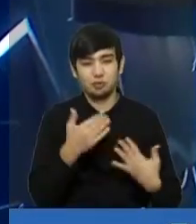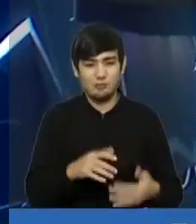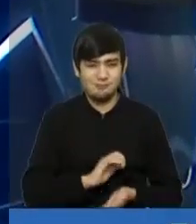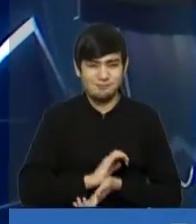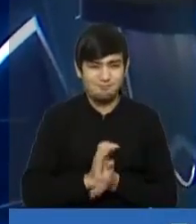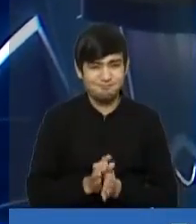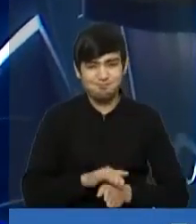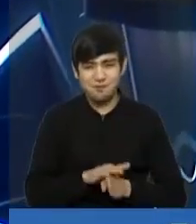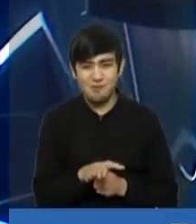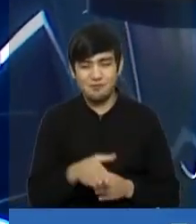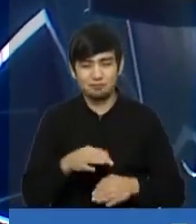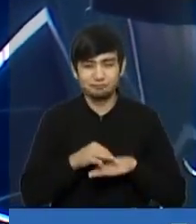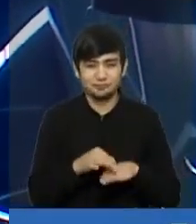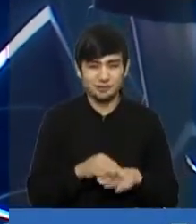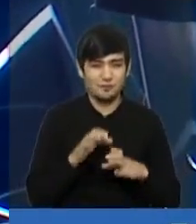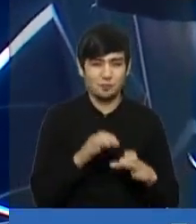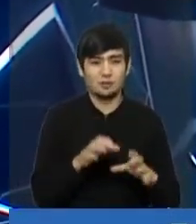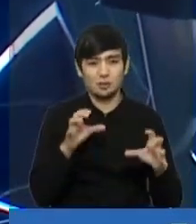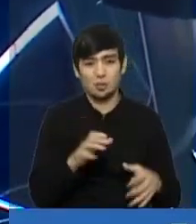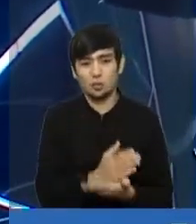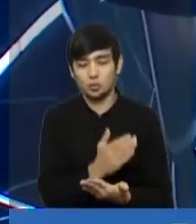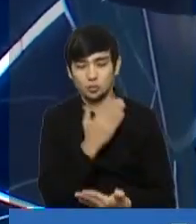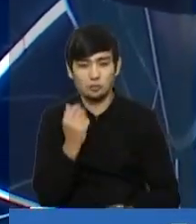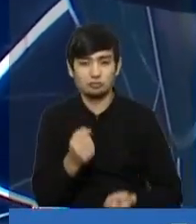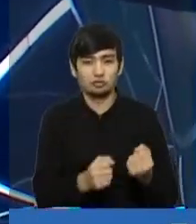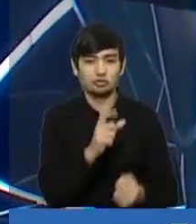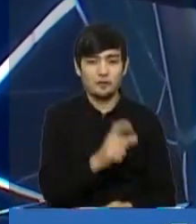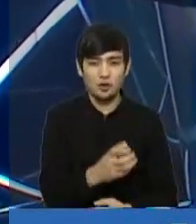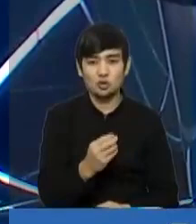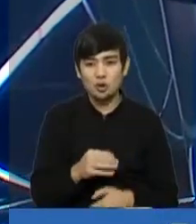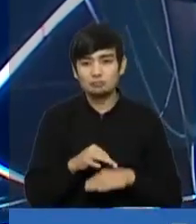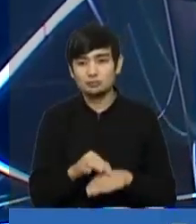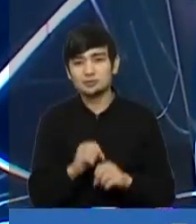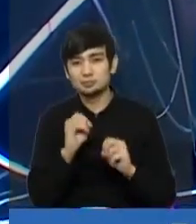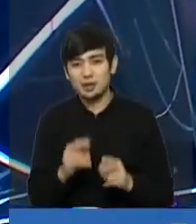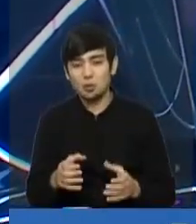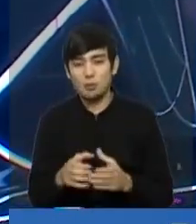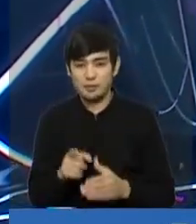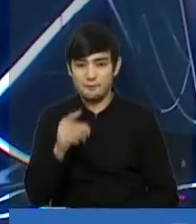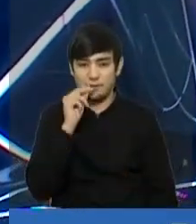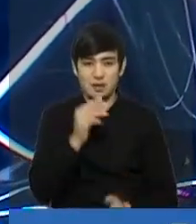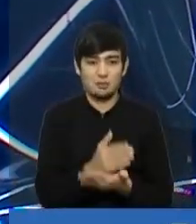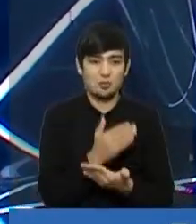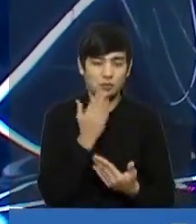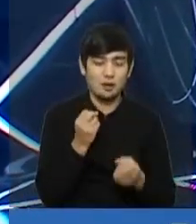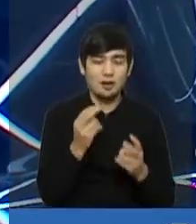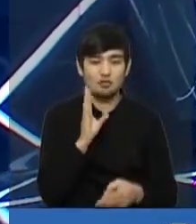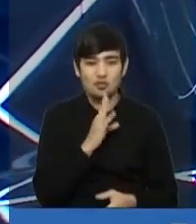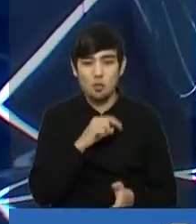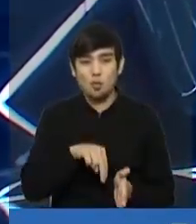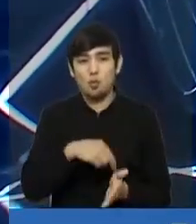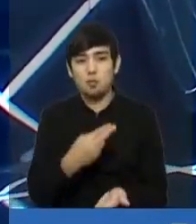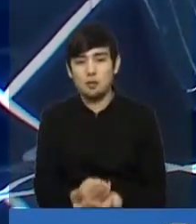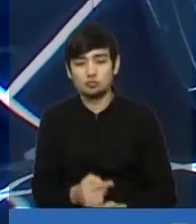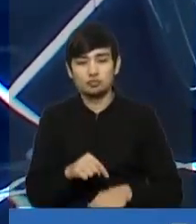толтырып автобустарда тасу қаншалықты заңды? Жүргізушіден бөлек тасымалдаушы да кінәлі ме? Ал автобустан құлап қалған әйелдің